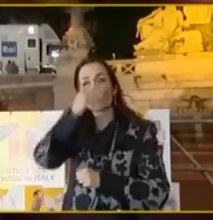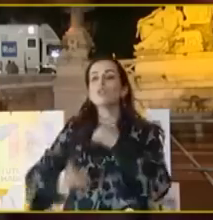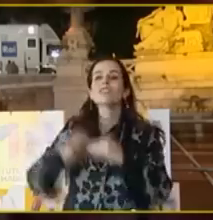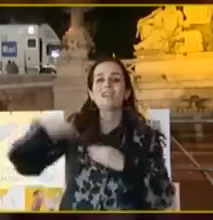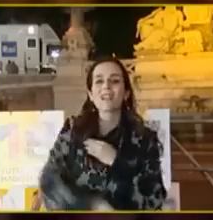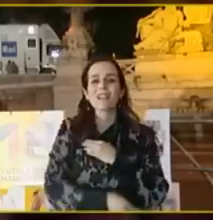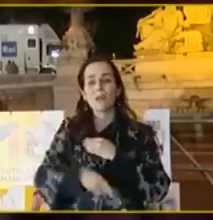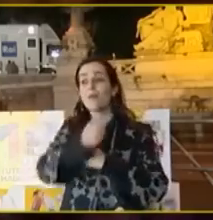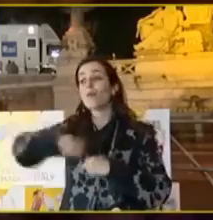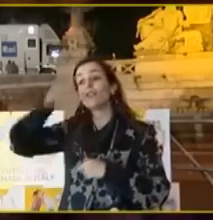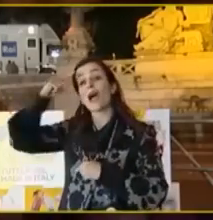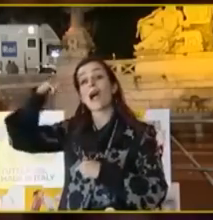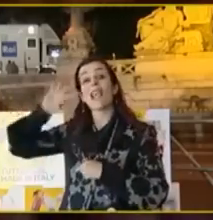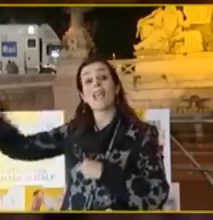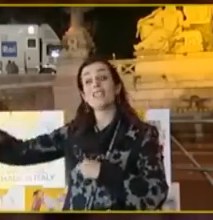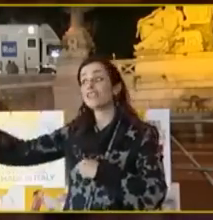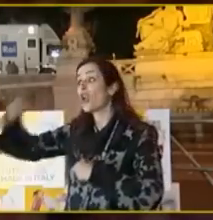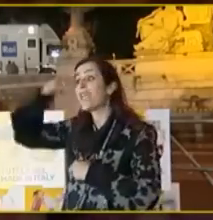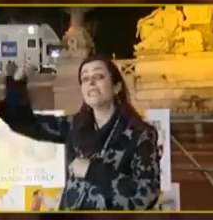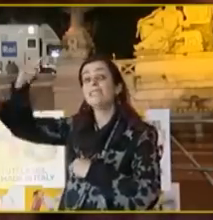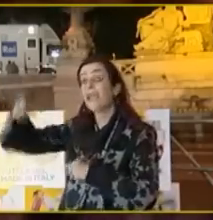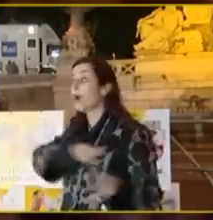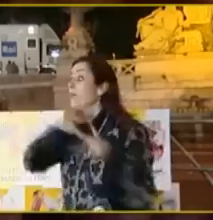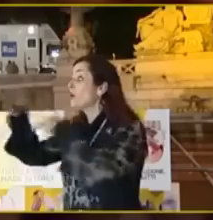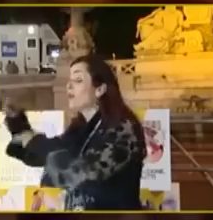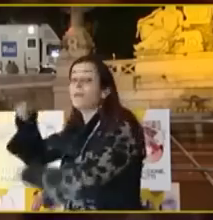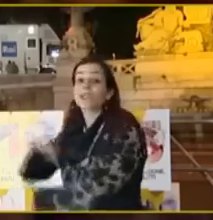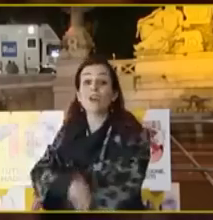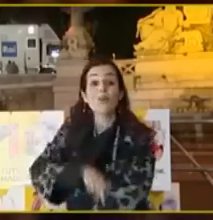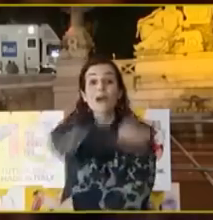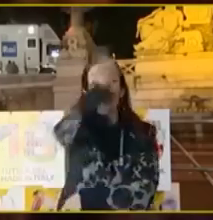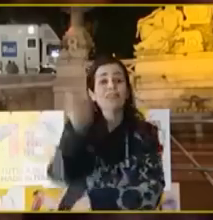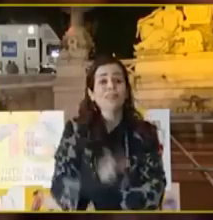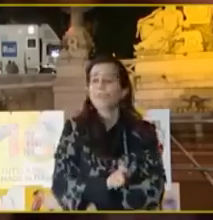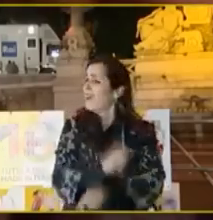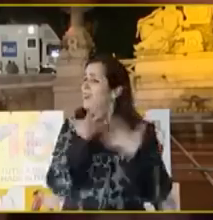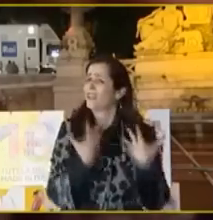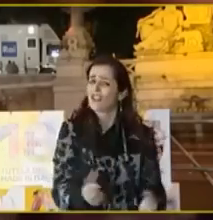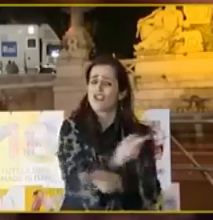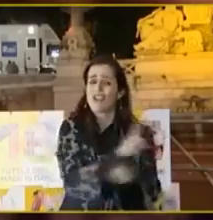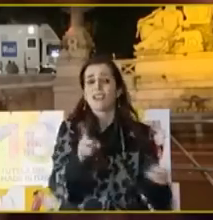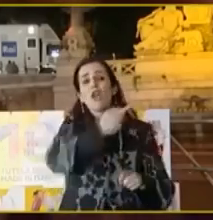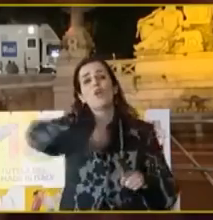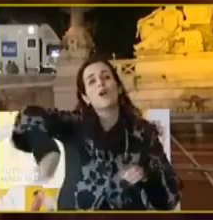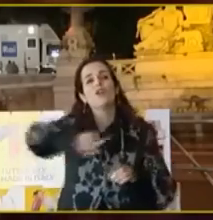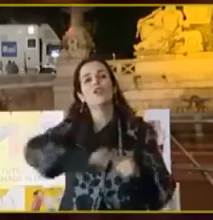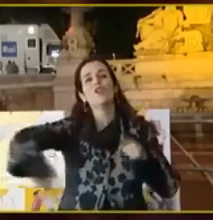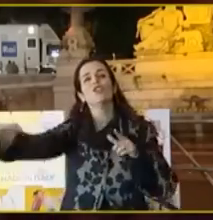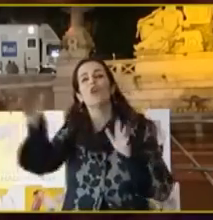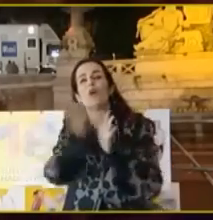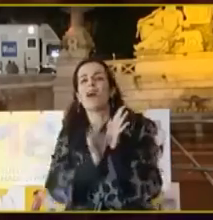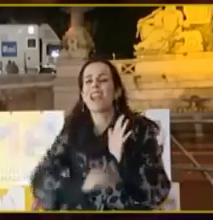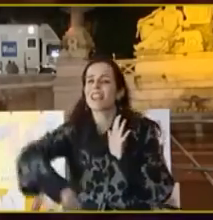portato all'estero un'idea perché qui non era possibile realizzarla, quando abbiamo aperto la partita IVA, che se non rischi non vai da nessuna